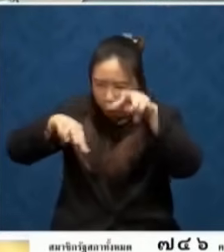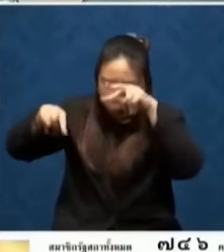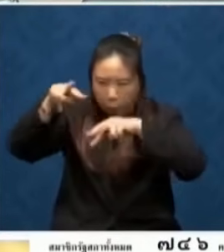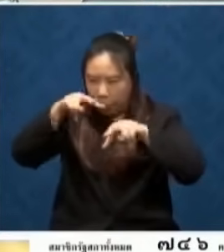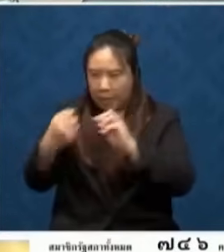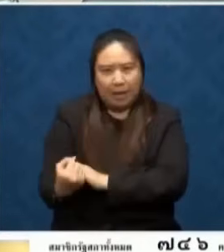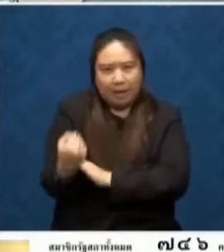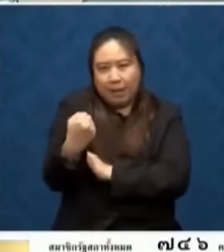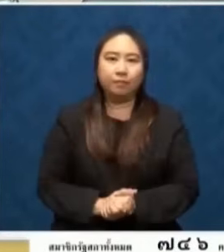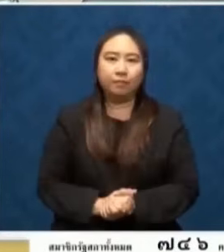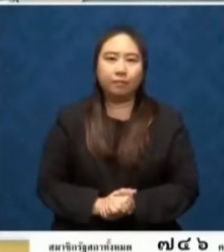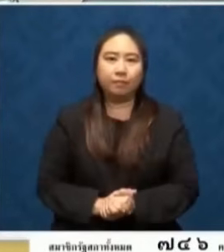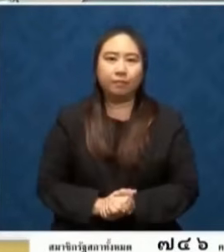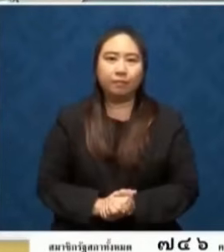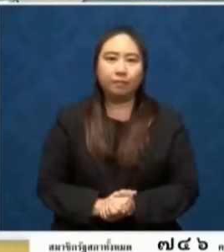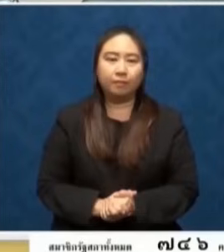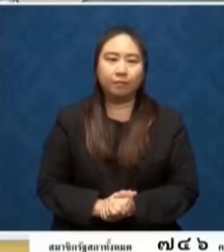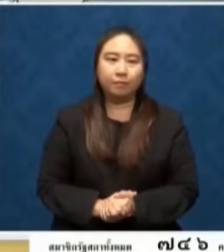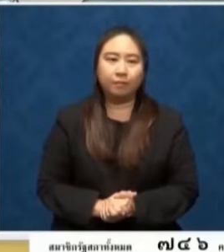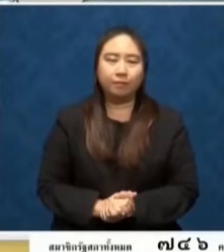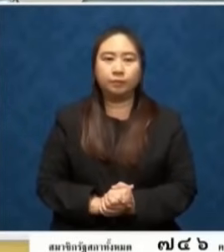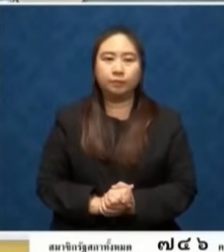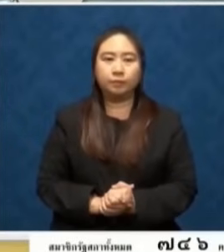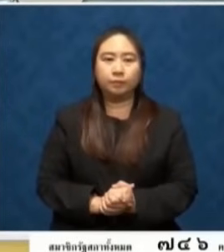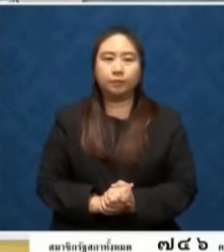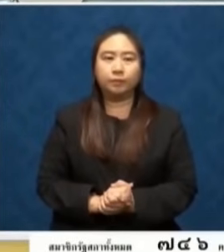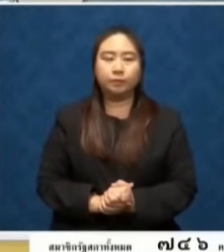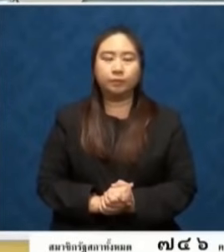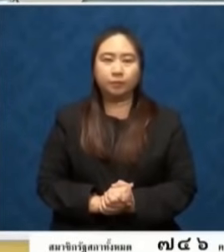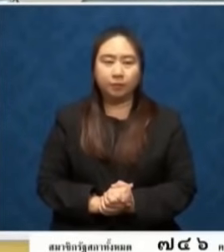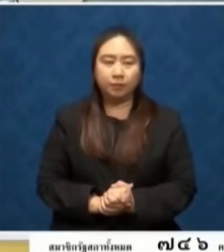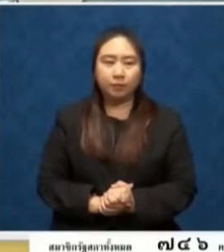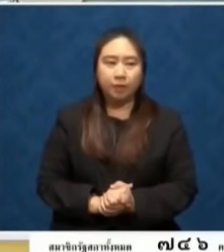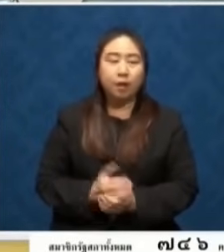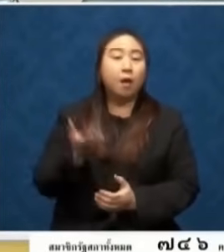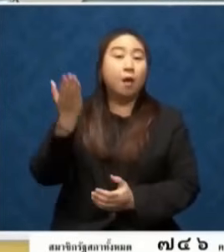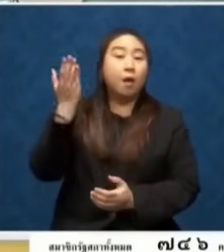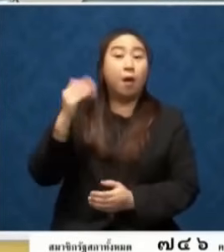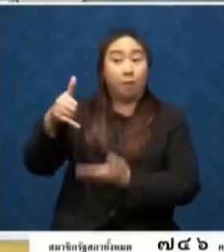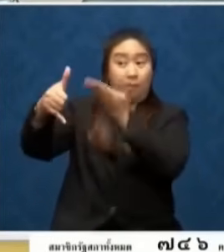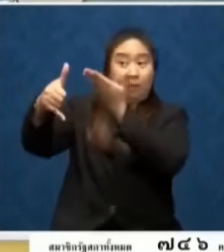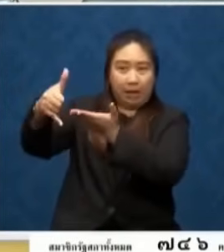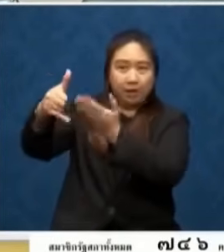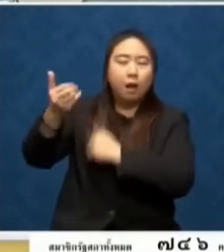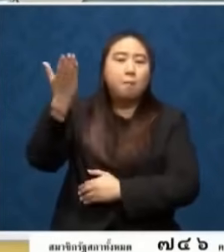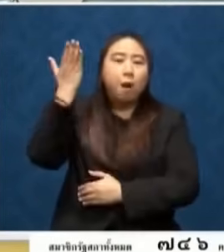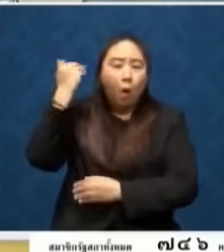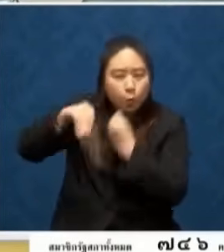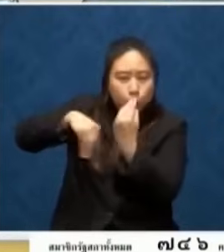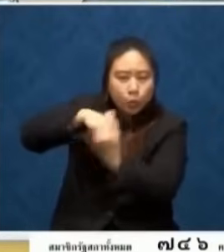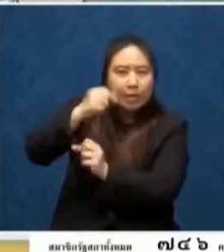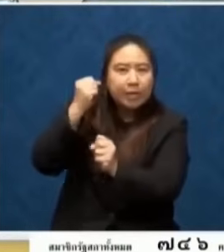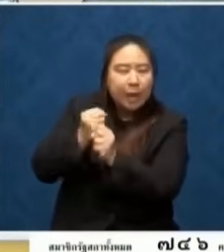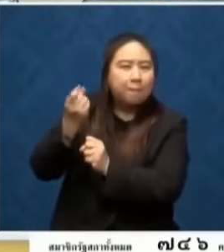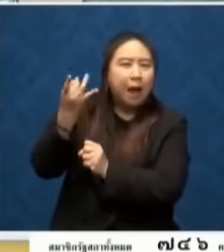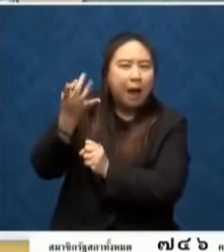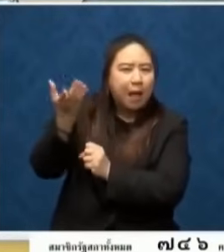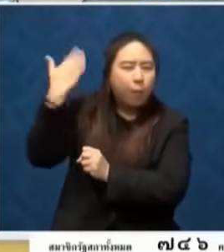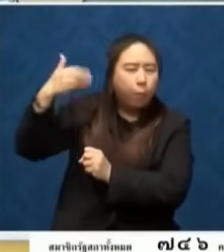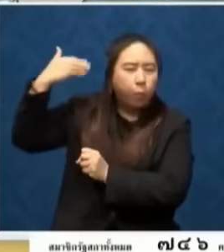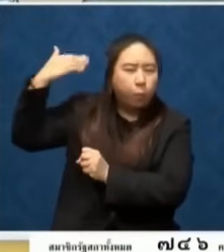30คนตรวจสอบนำประวัติการทำธุรกิจของท่านมาเปิดเผ